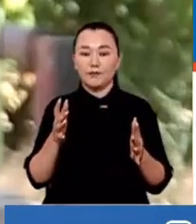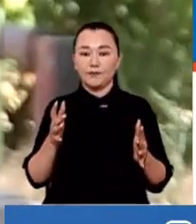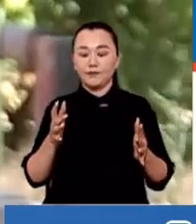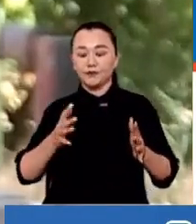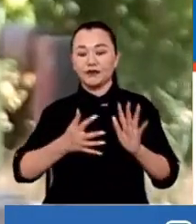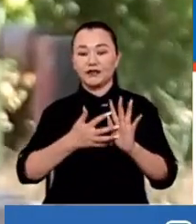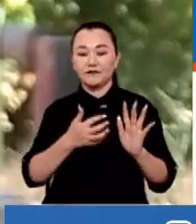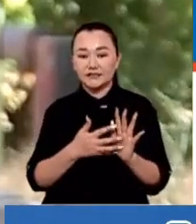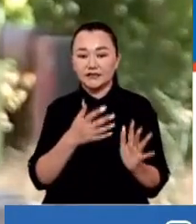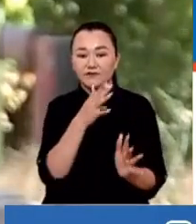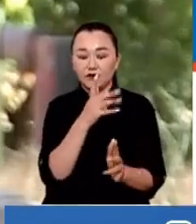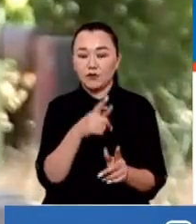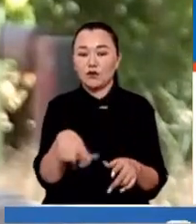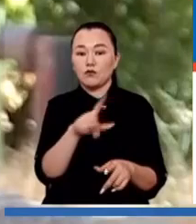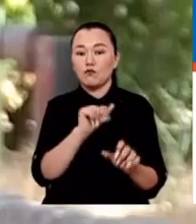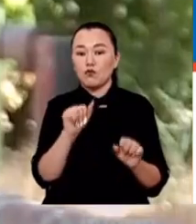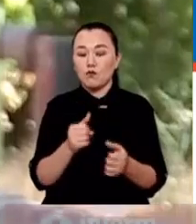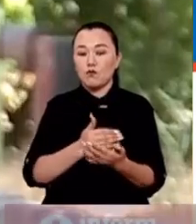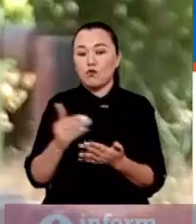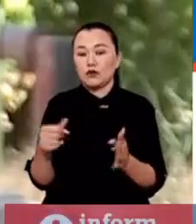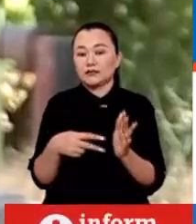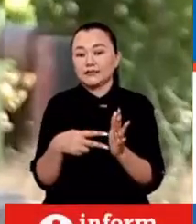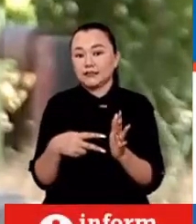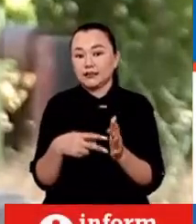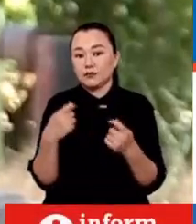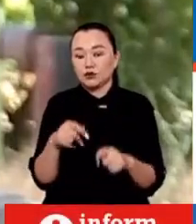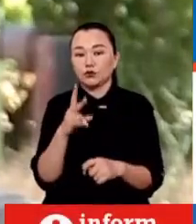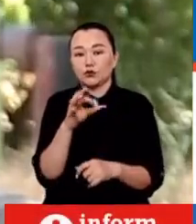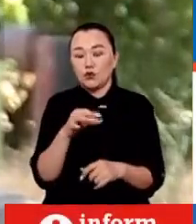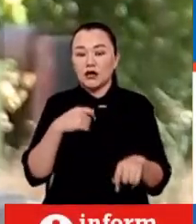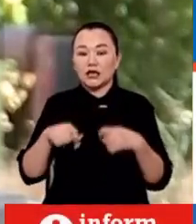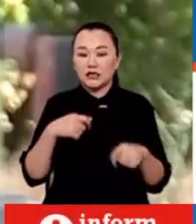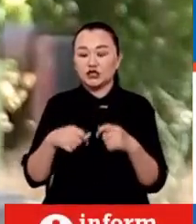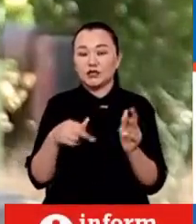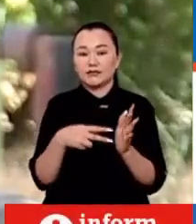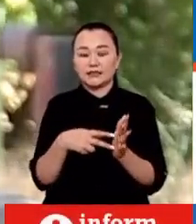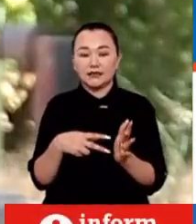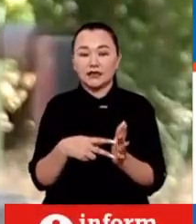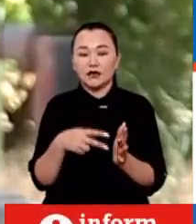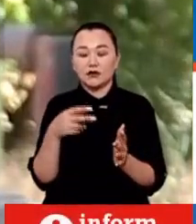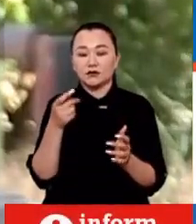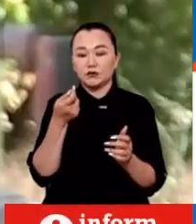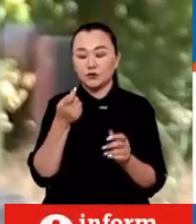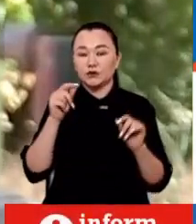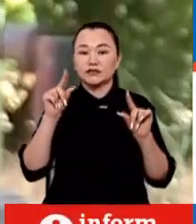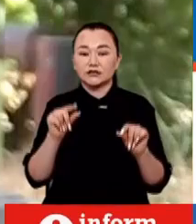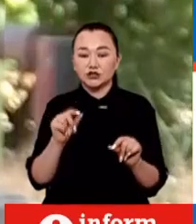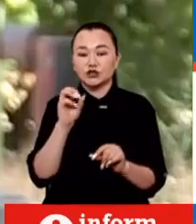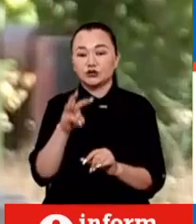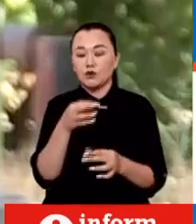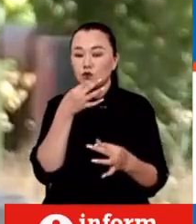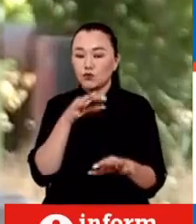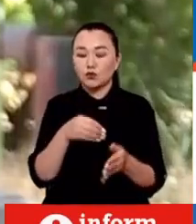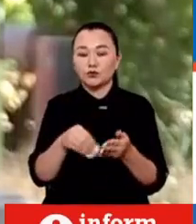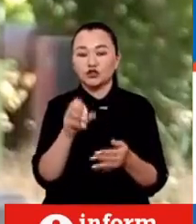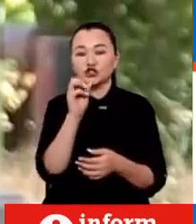более дефицитный сезон они могут по более высокой цене, но при этом рыночная цена немного снизится, нежели будет